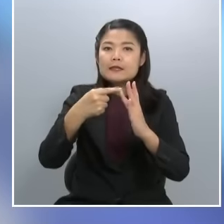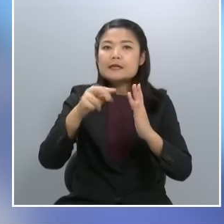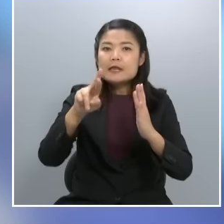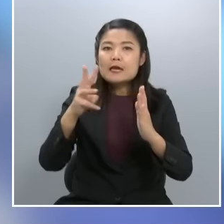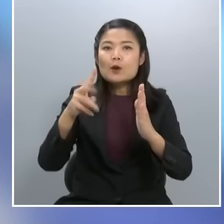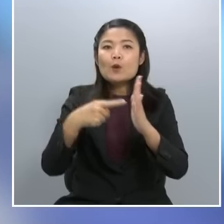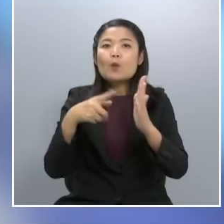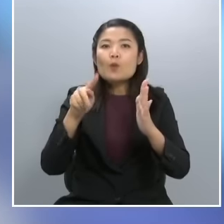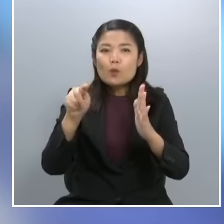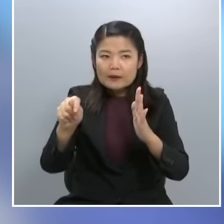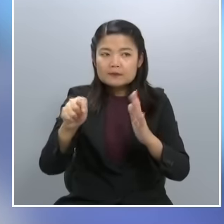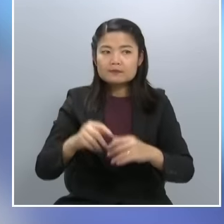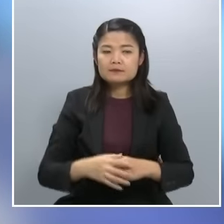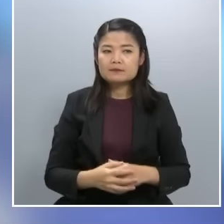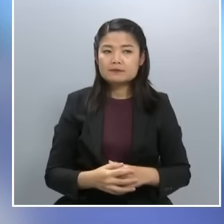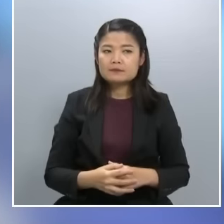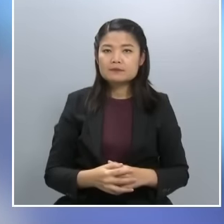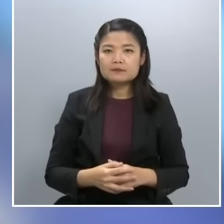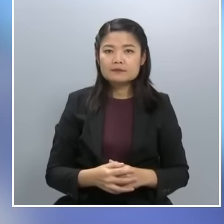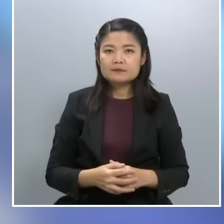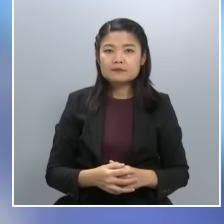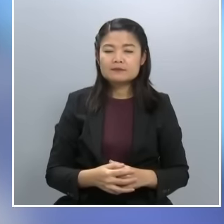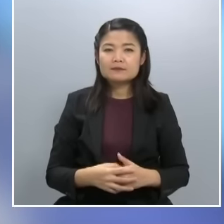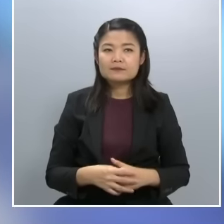ๆนิ่งๆิๆเนี่ย